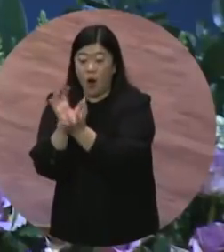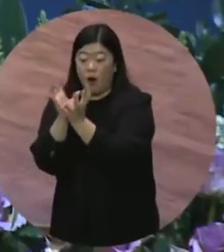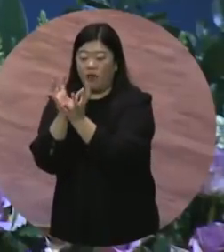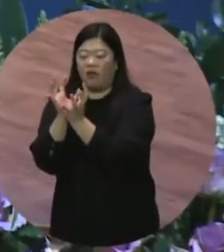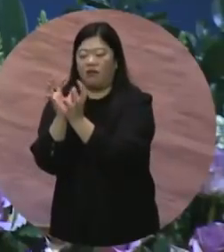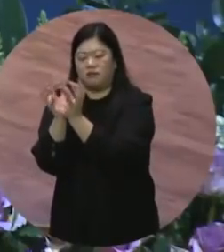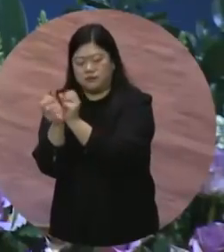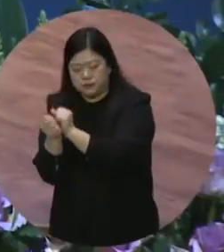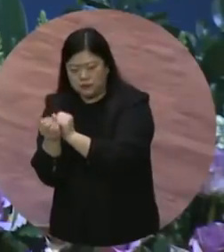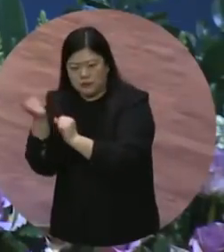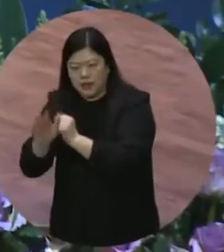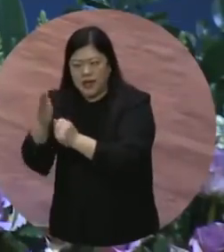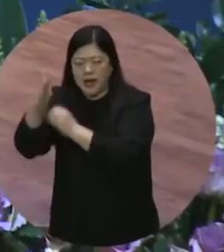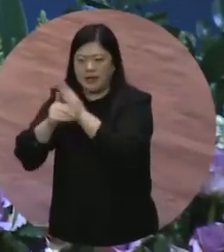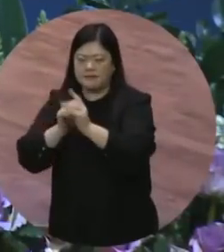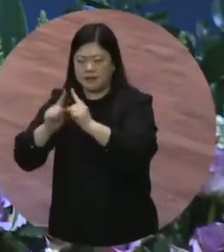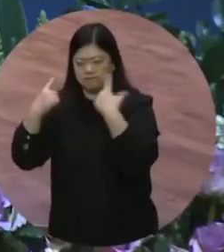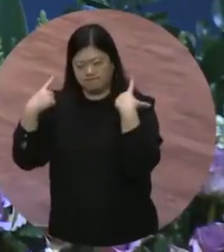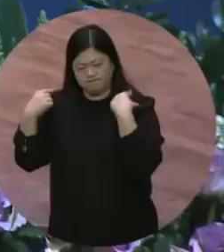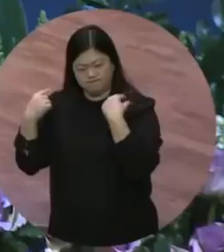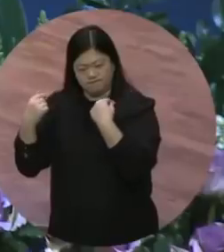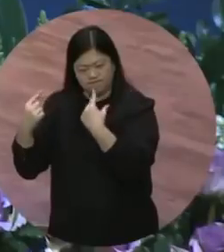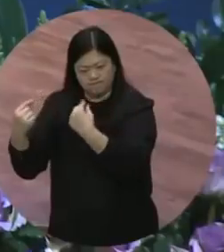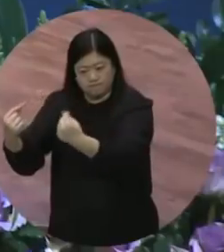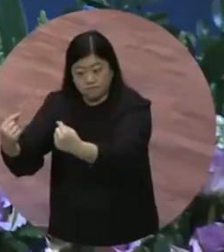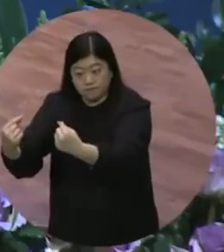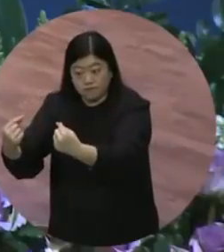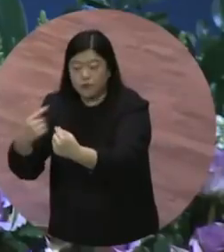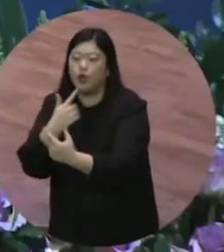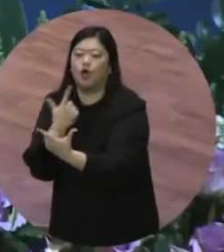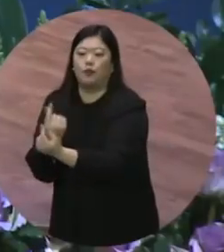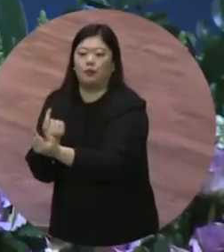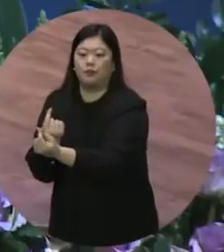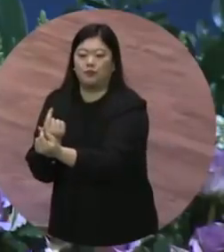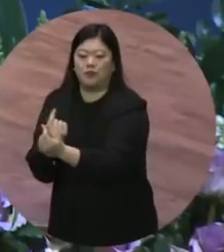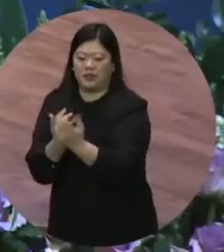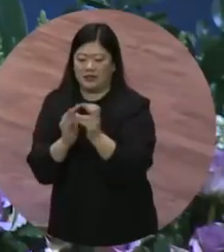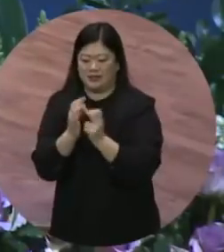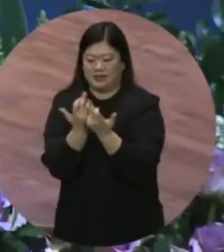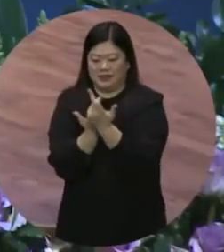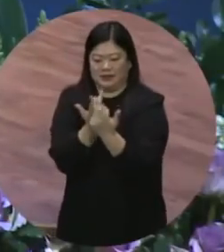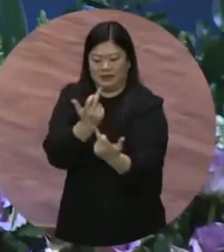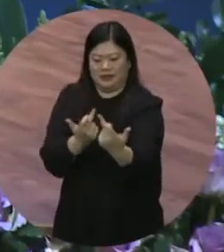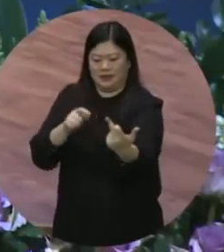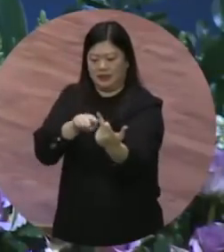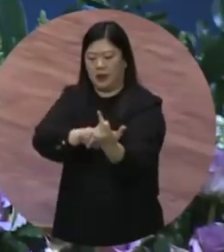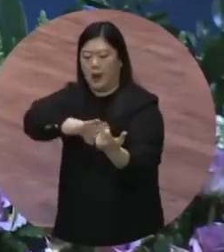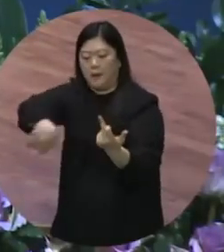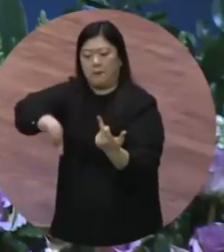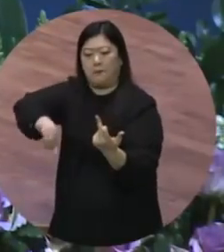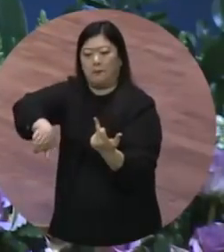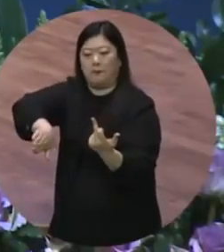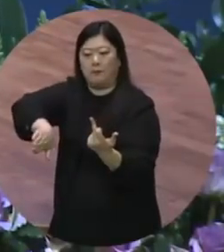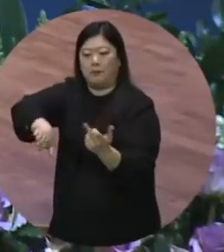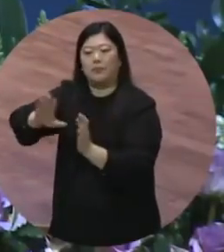말씀은 영영하리라. 이사야 선지자가 저 동쪽을 보면서 했던 메시지.